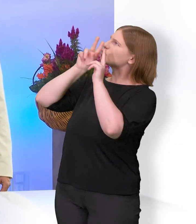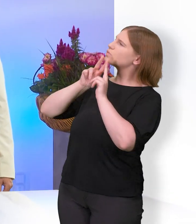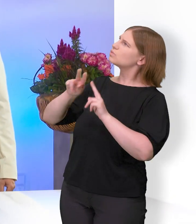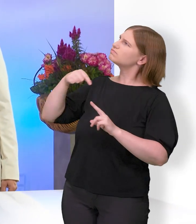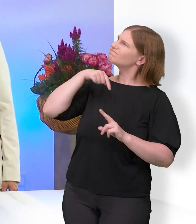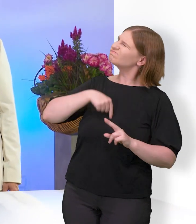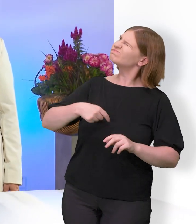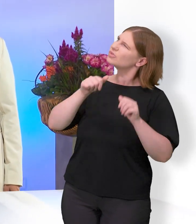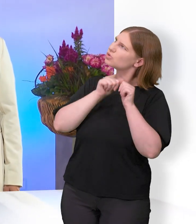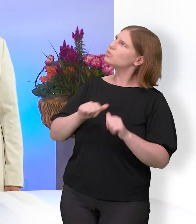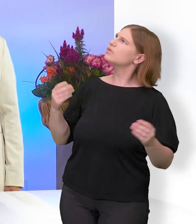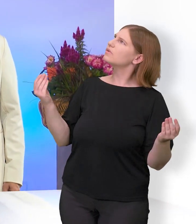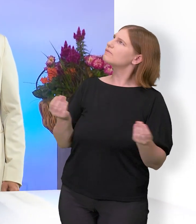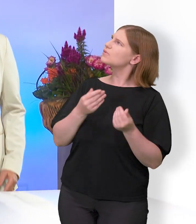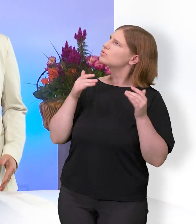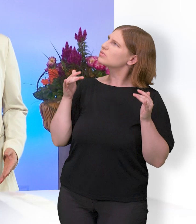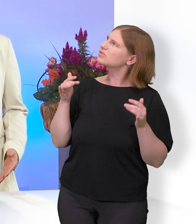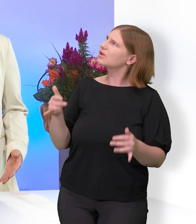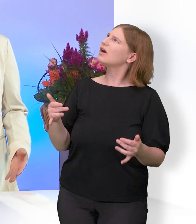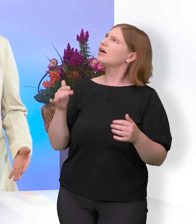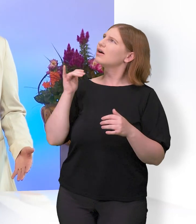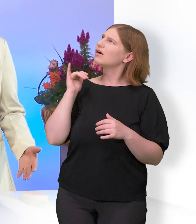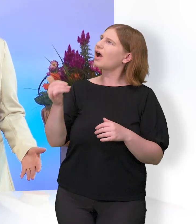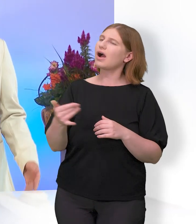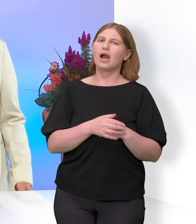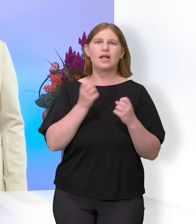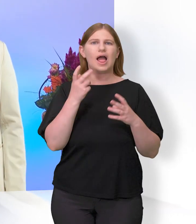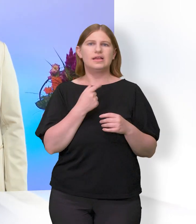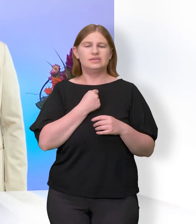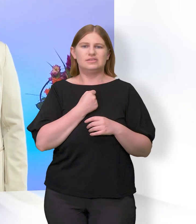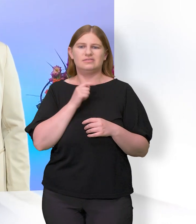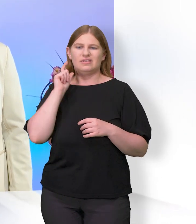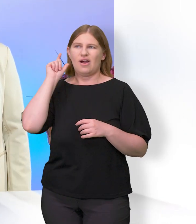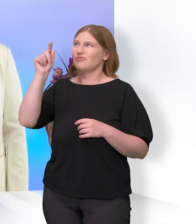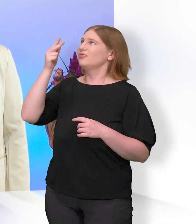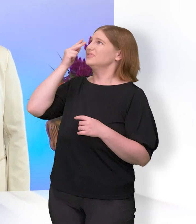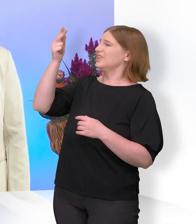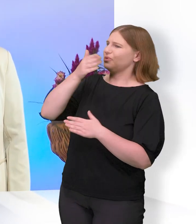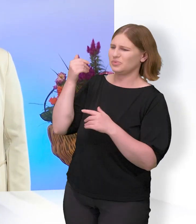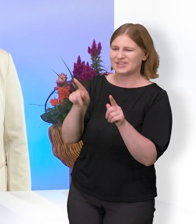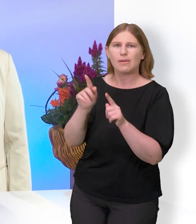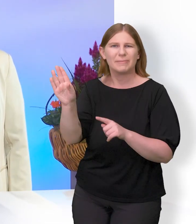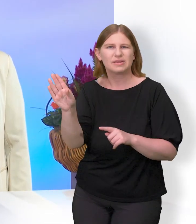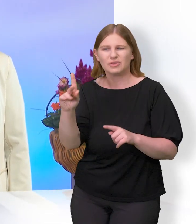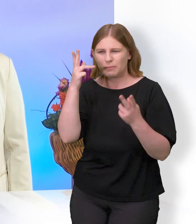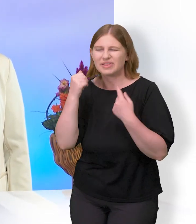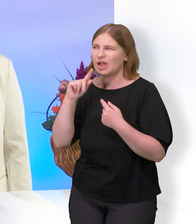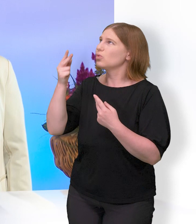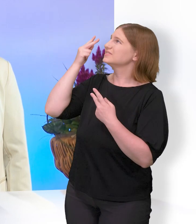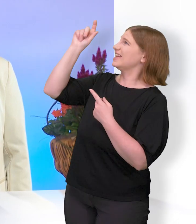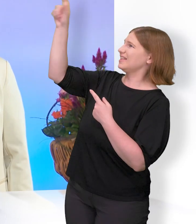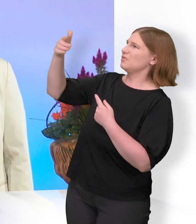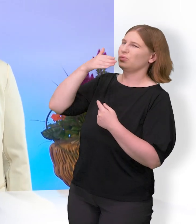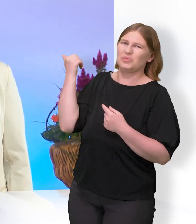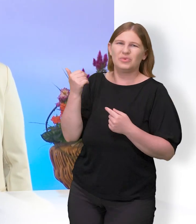Ein tiefes Glücksgefühl. Und dabei sehe ich ihn genauso wie Bartimäus. Gar nicht